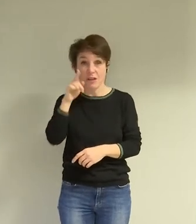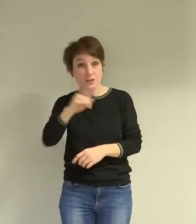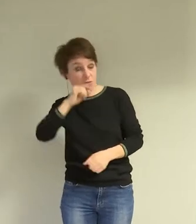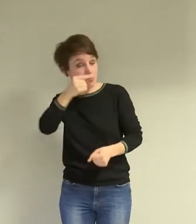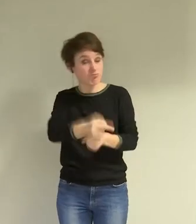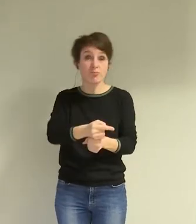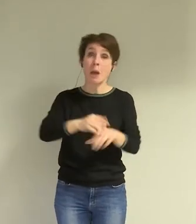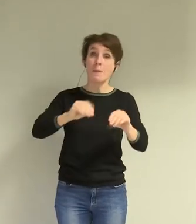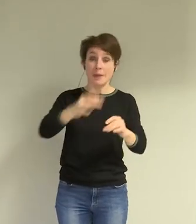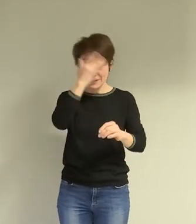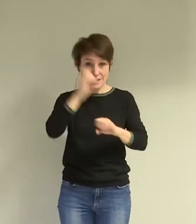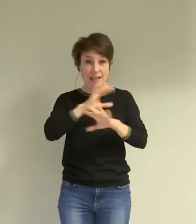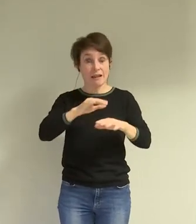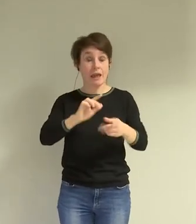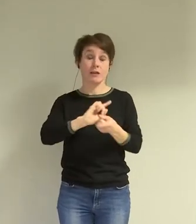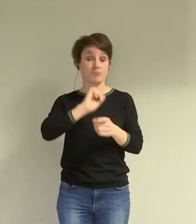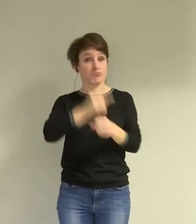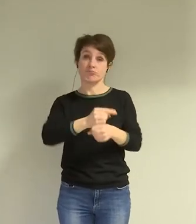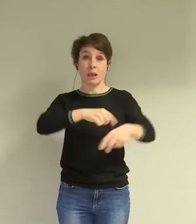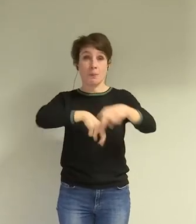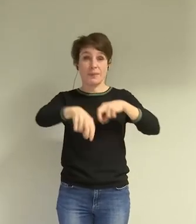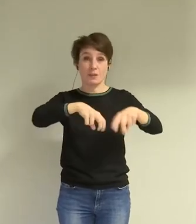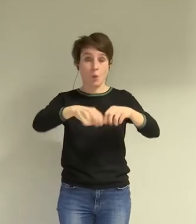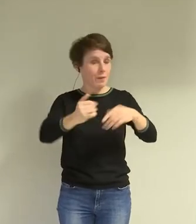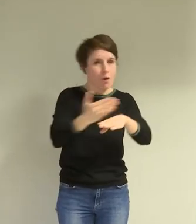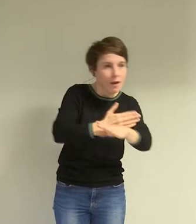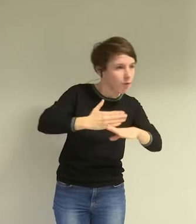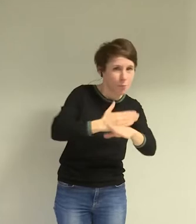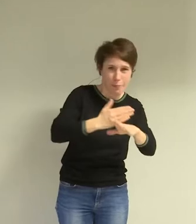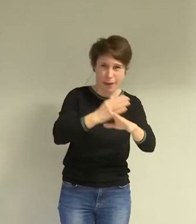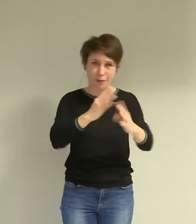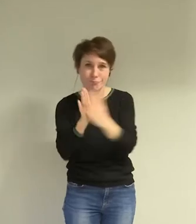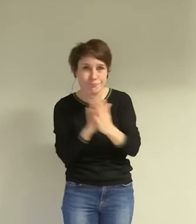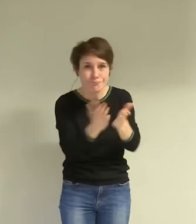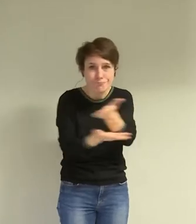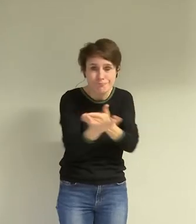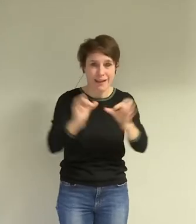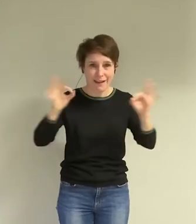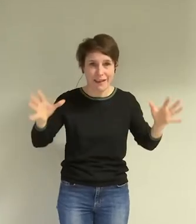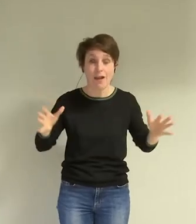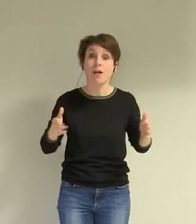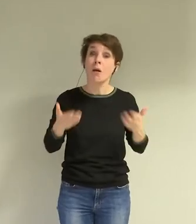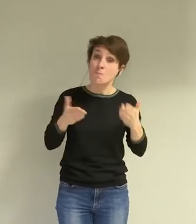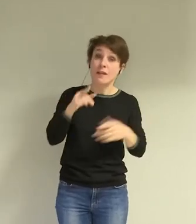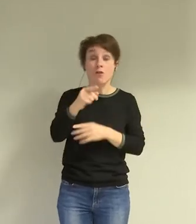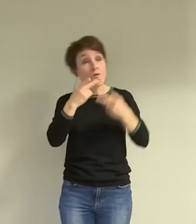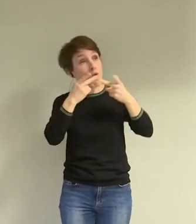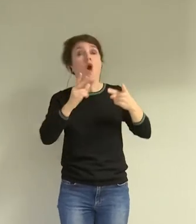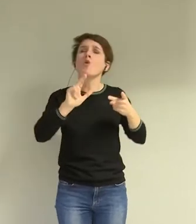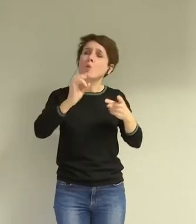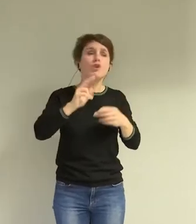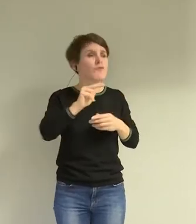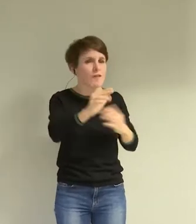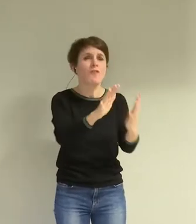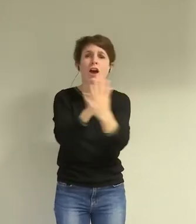principaux concernés en amont vous annoncez désormais que vous allez concerter les riverains et commerçants et